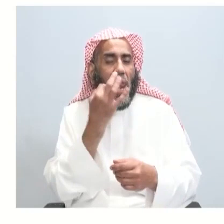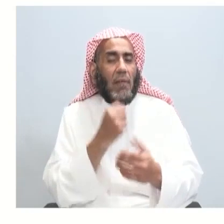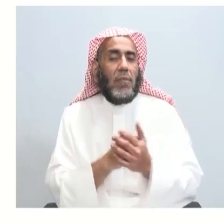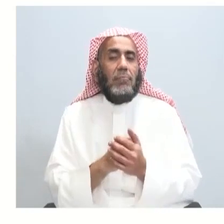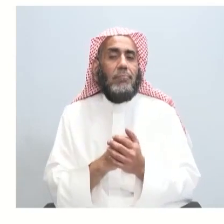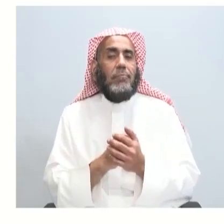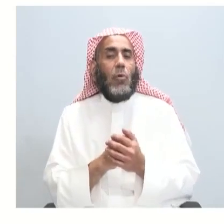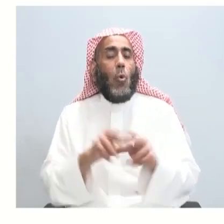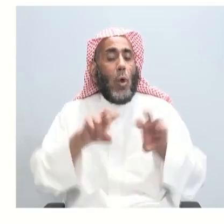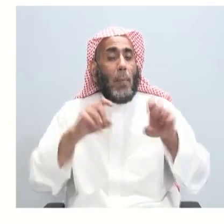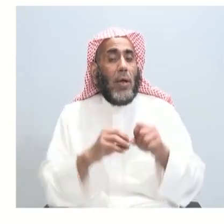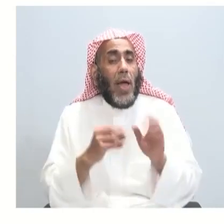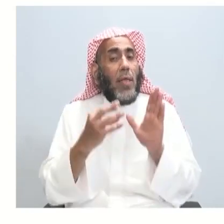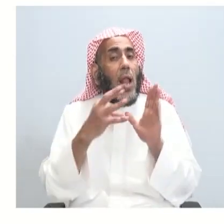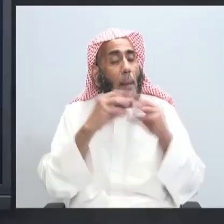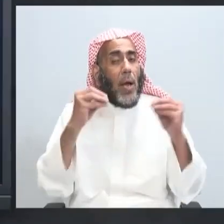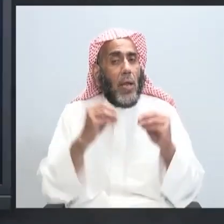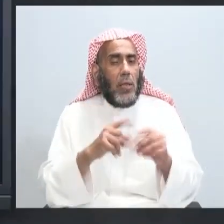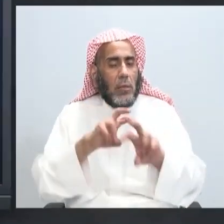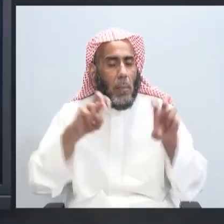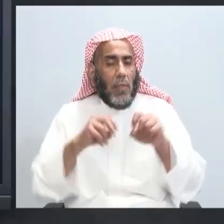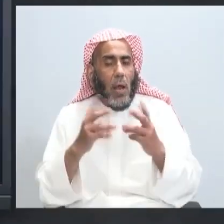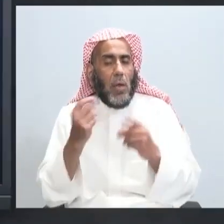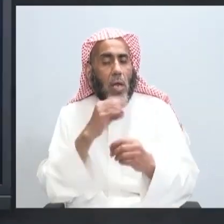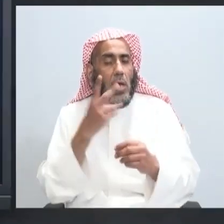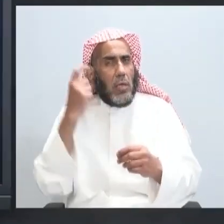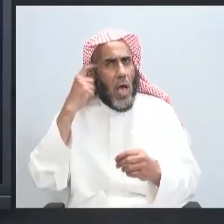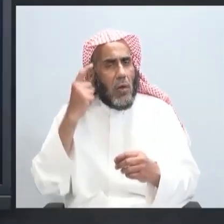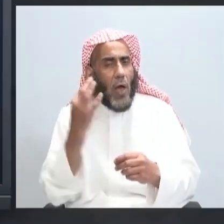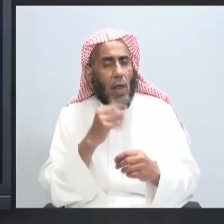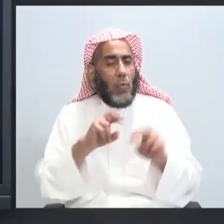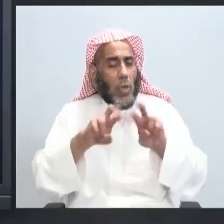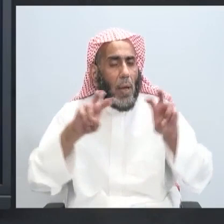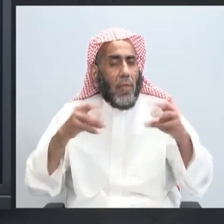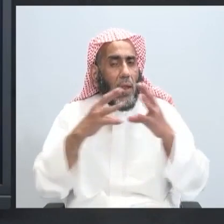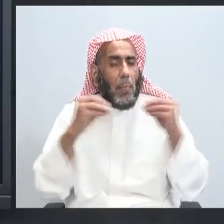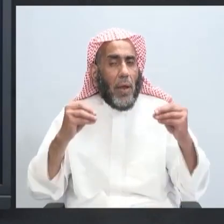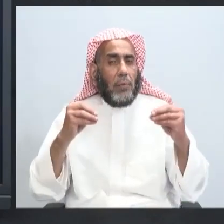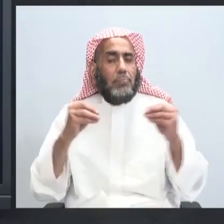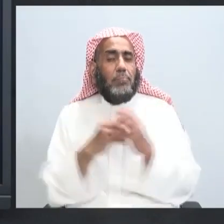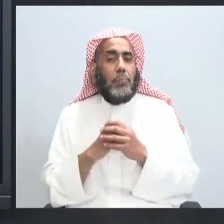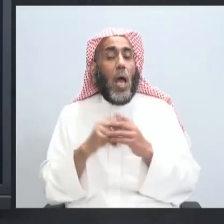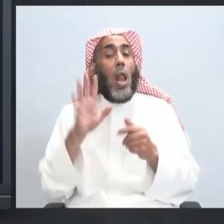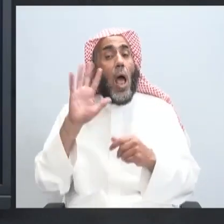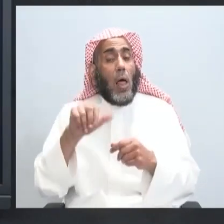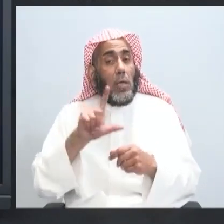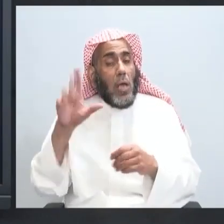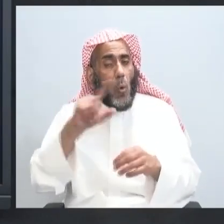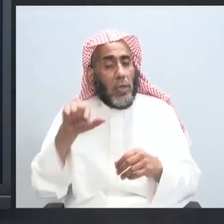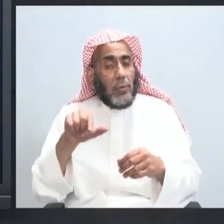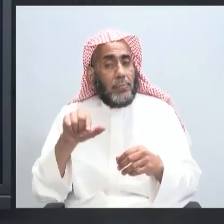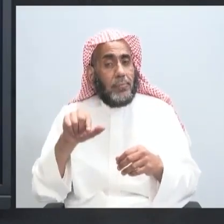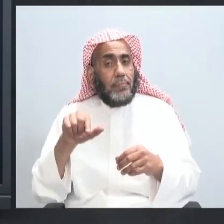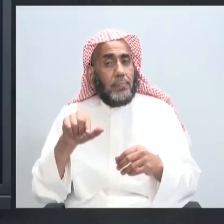اللفظ نبحث عن المعنى اذا اردت ان تبحث معد من الفاظ اذا كنت تعرف اللفظ وتبحث عن معنى هل هذا